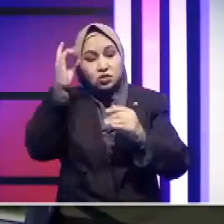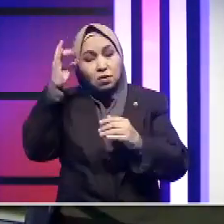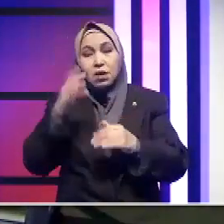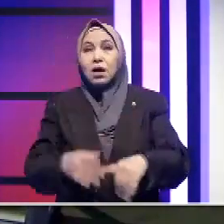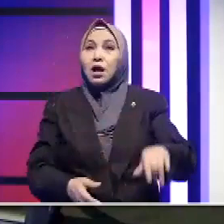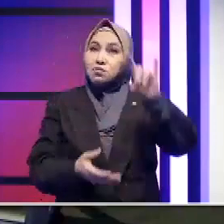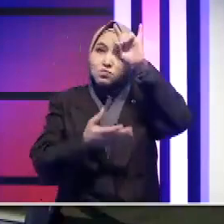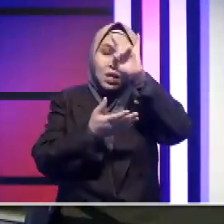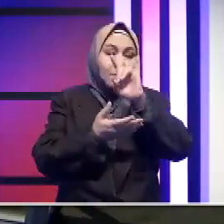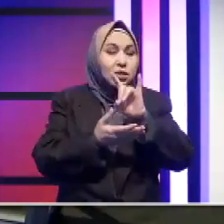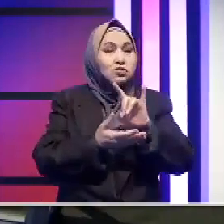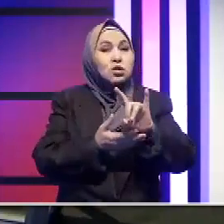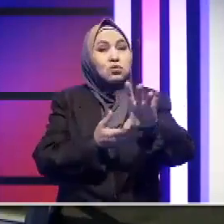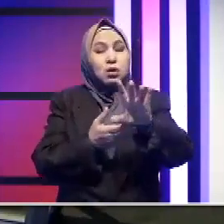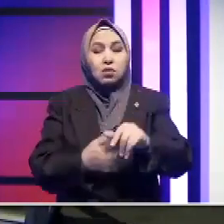offline